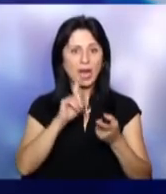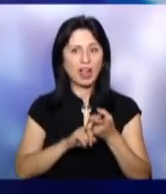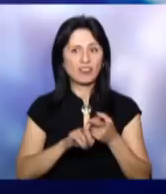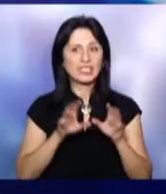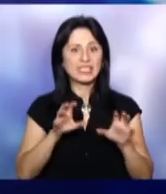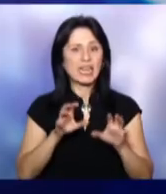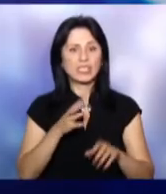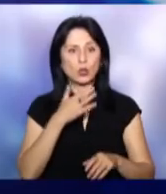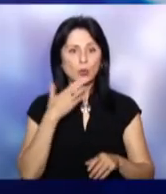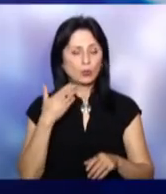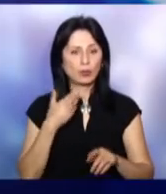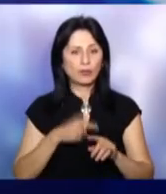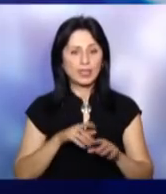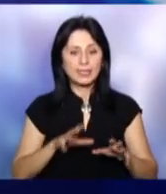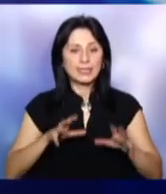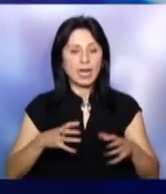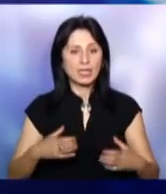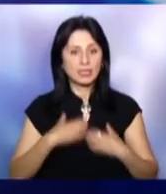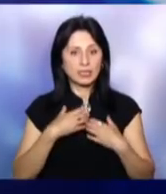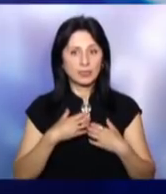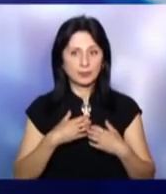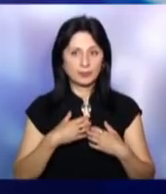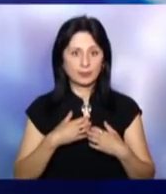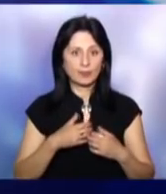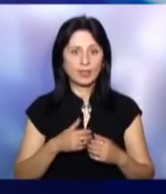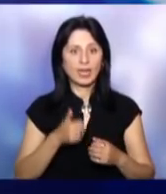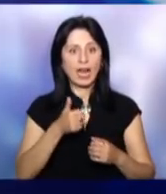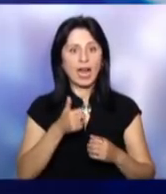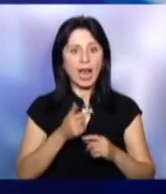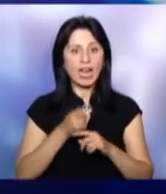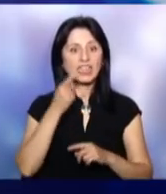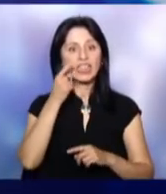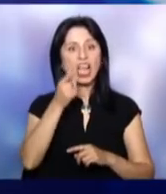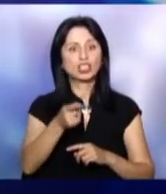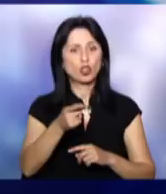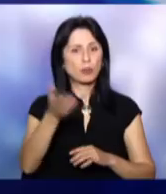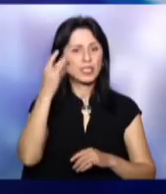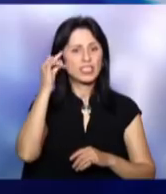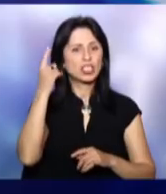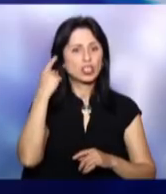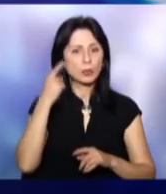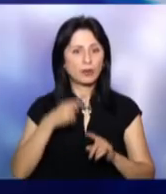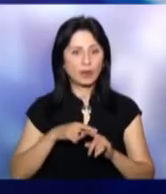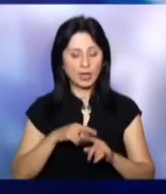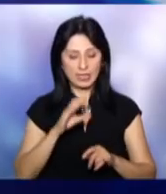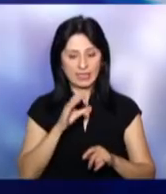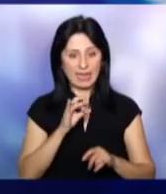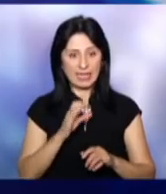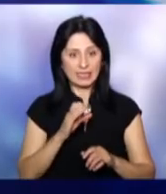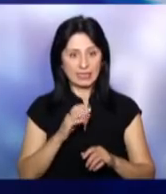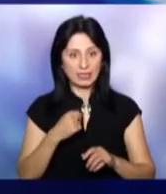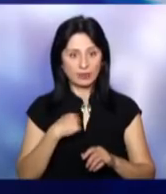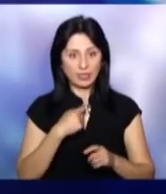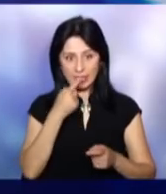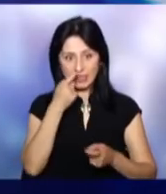სტრესს, იმიტომ რომ ეს სტრესი კარგად აშორებით იყო, თანაც სტრესის დროს ჩვენ ისეთი მობილიზებულები ვართ,